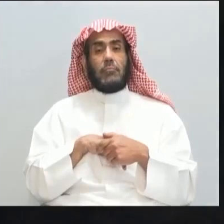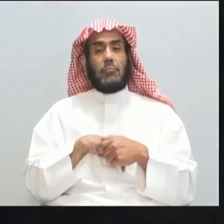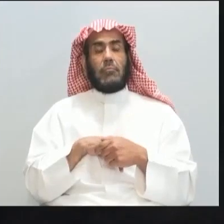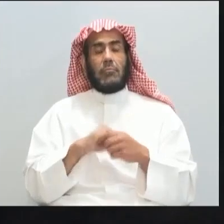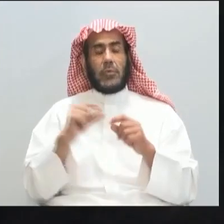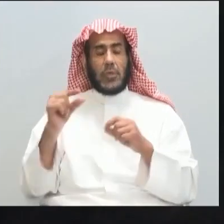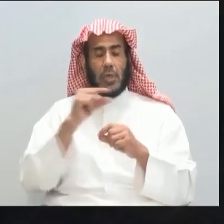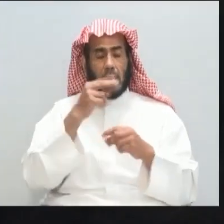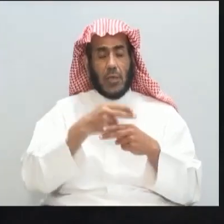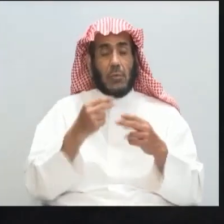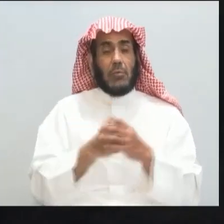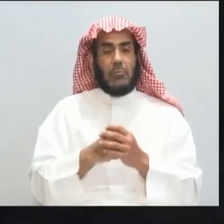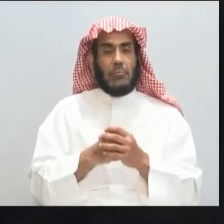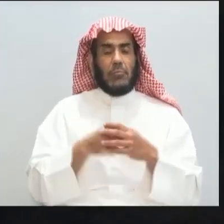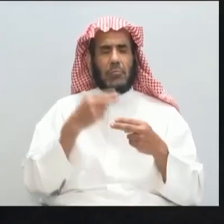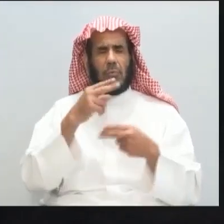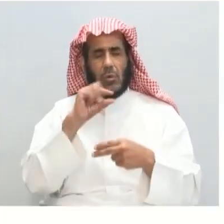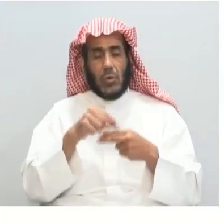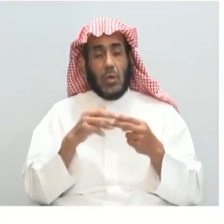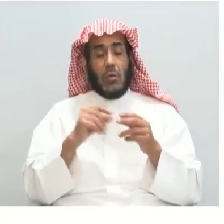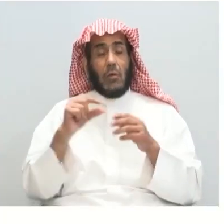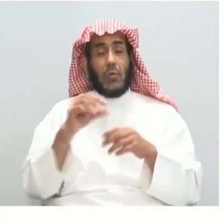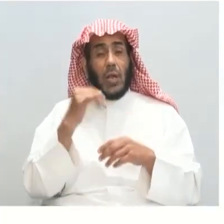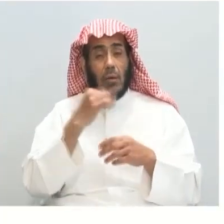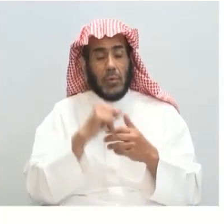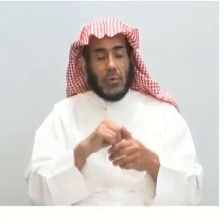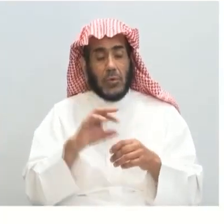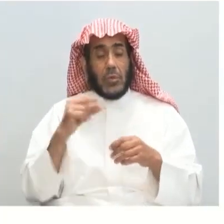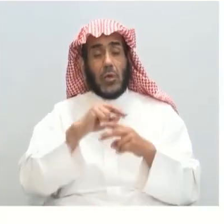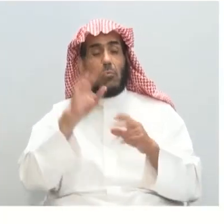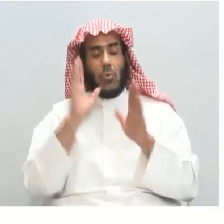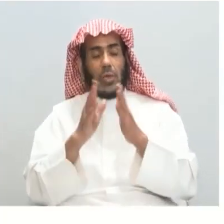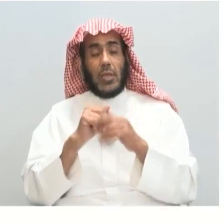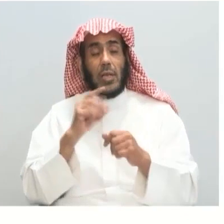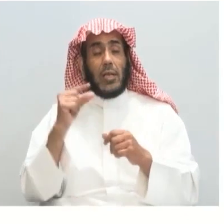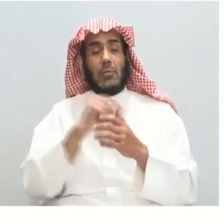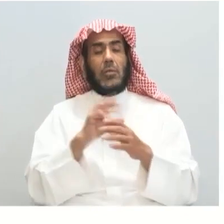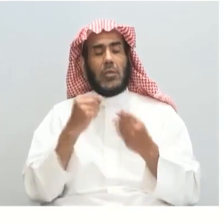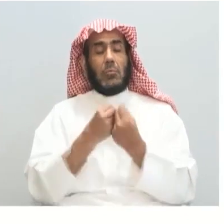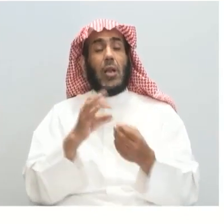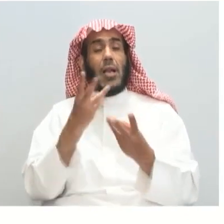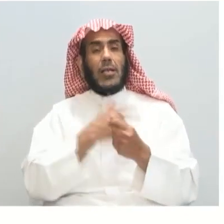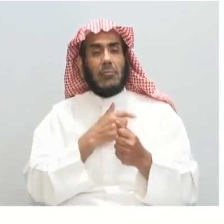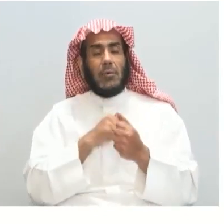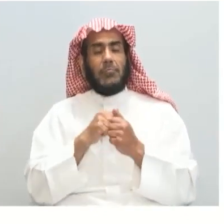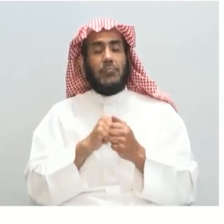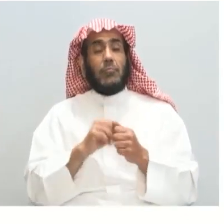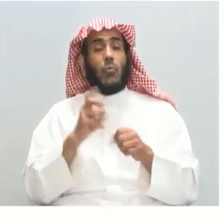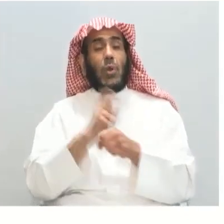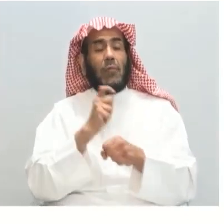صيغ الكلمات صيغ الكلمات في العربيه صيغ محدده للكلمات تشمل الاسماء